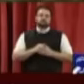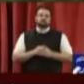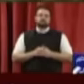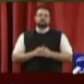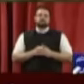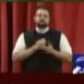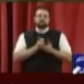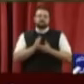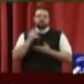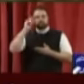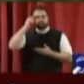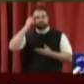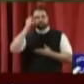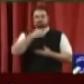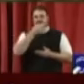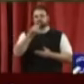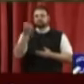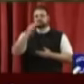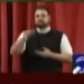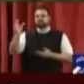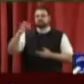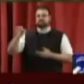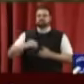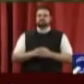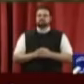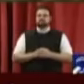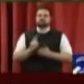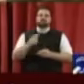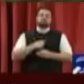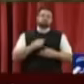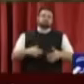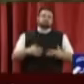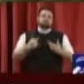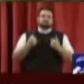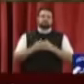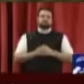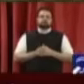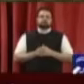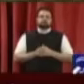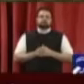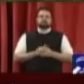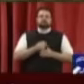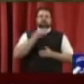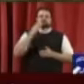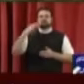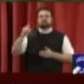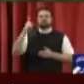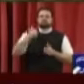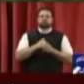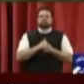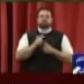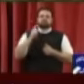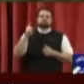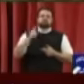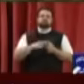mă gândesc că le-am spus altceva. Deci nu ești... nu te bucuri. Tu le spui că te duci la un prieten și te duci în club sau la discotecă.